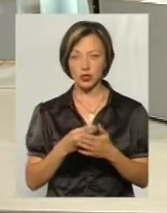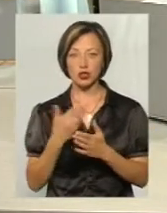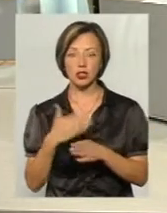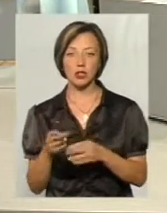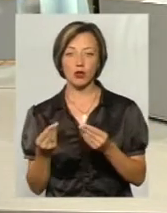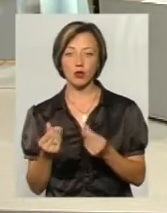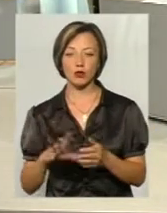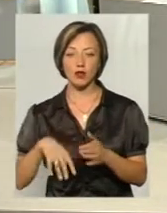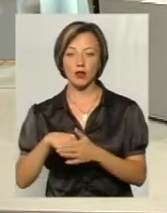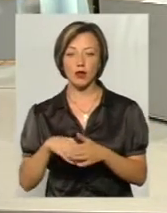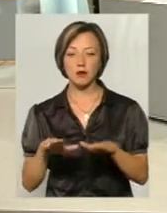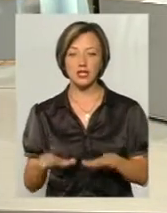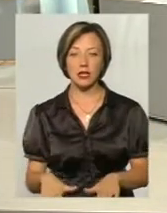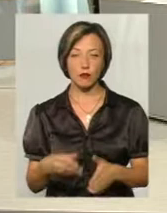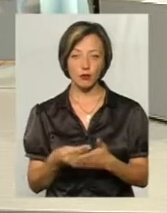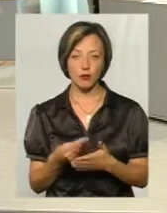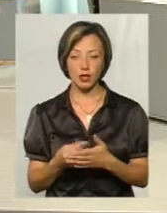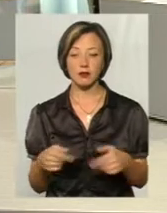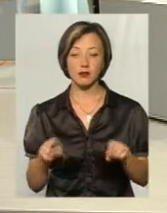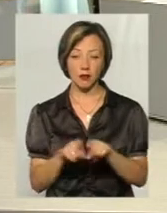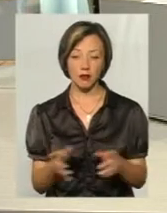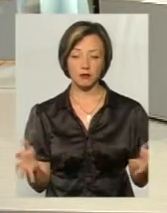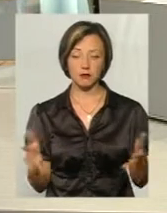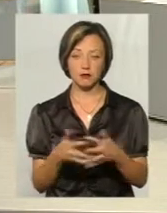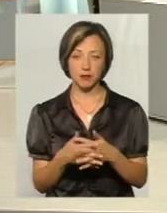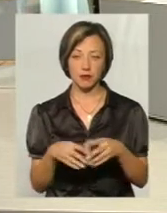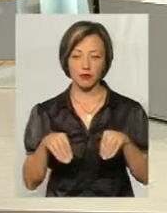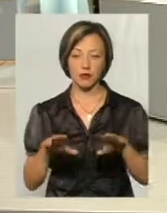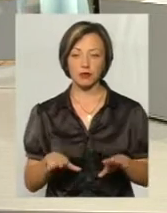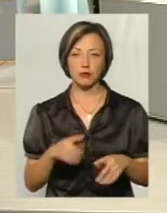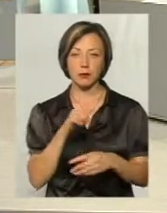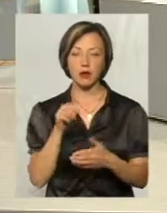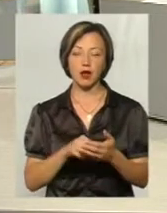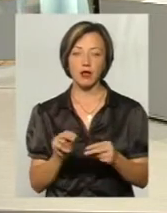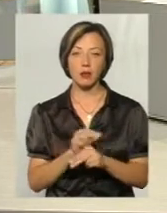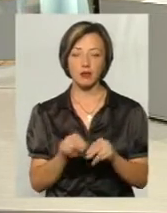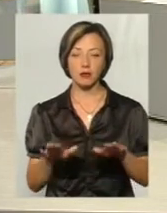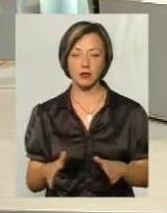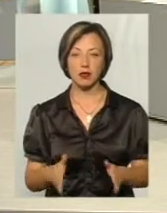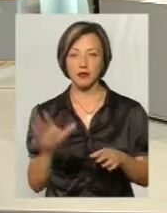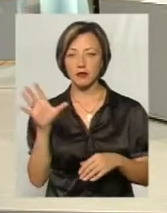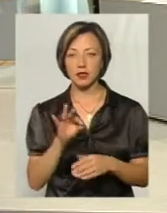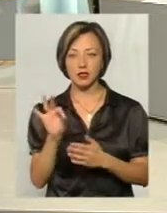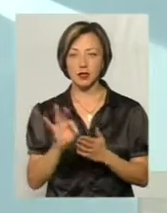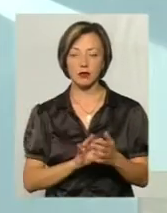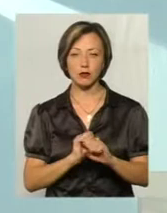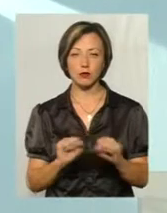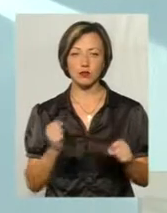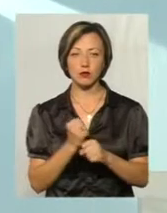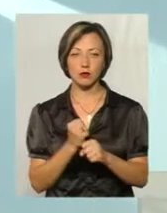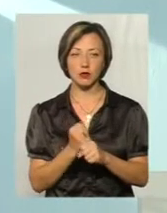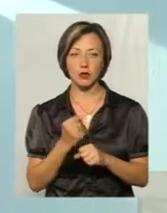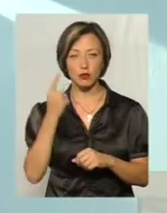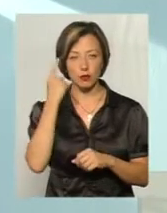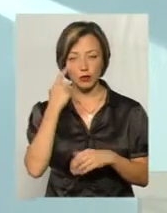частина коштів йде за рахунок місцевого бюджету, і таким чином вирішуються ці питання. Ну, все зразу ж не можна зробити. Десь,